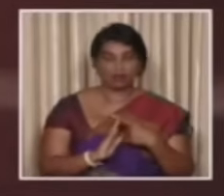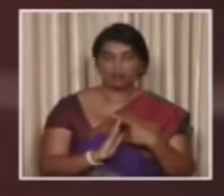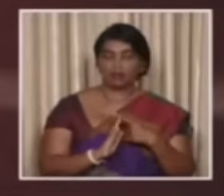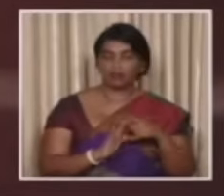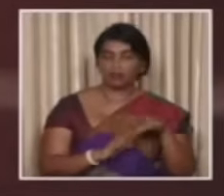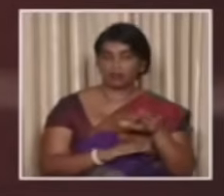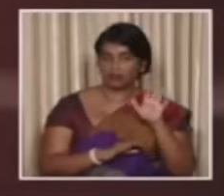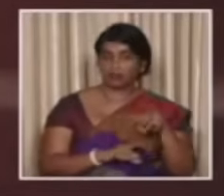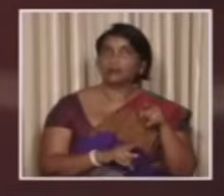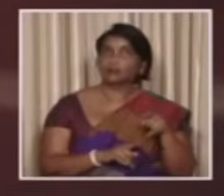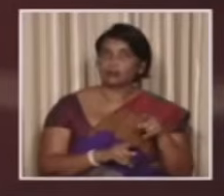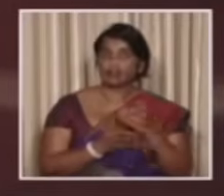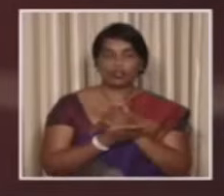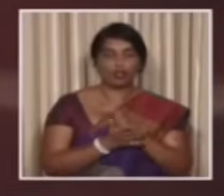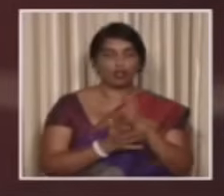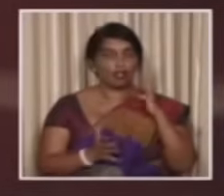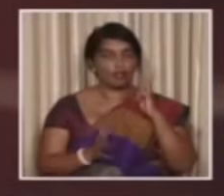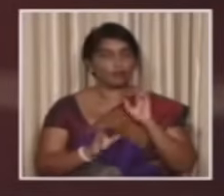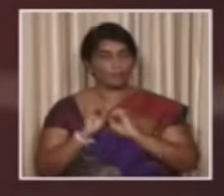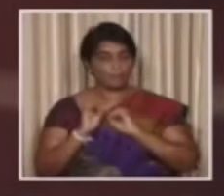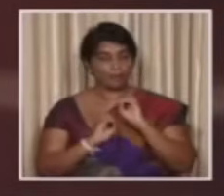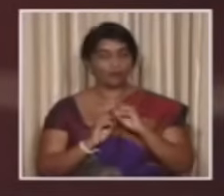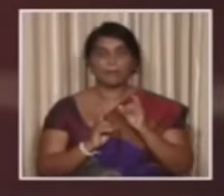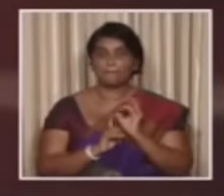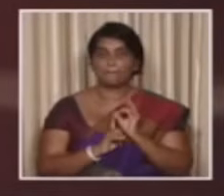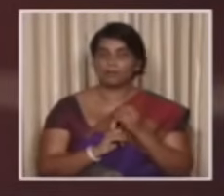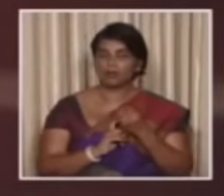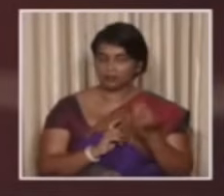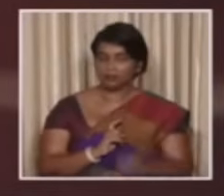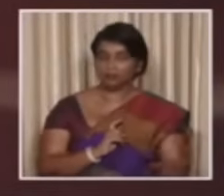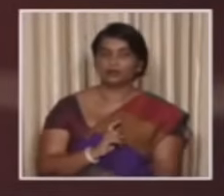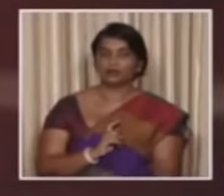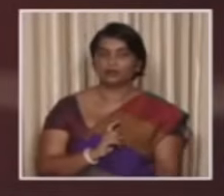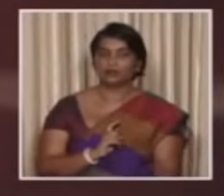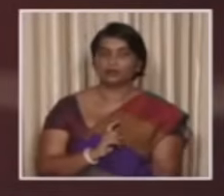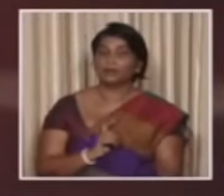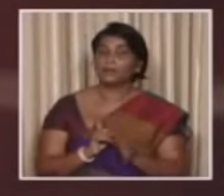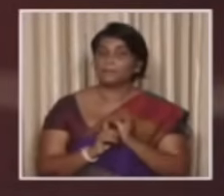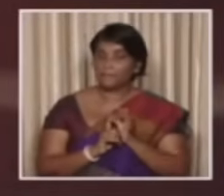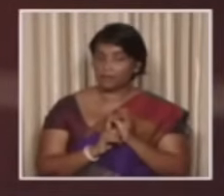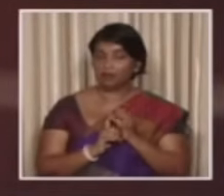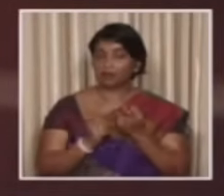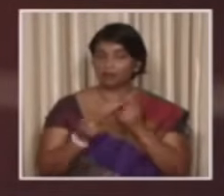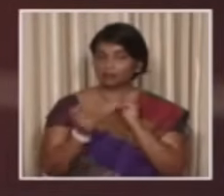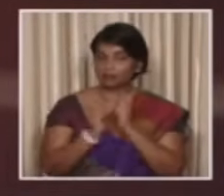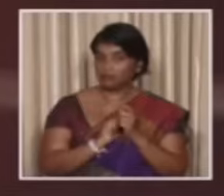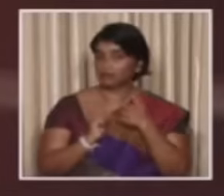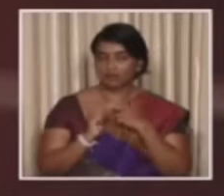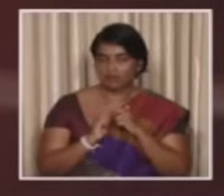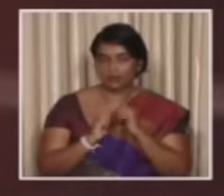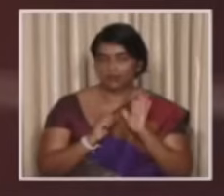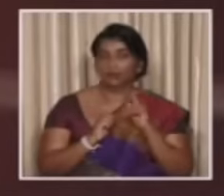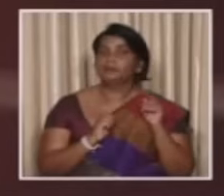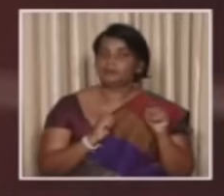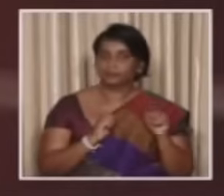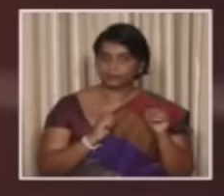ලිමිටඩ්. ඒකේ කොටස් 90% පෞද්ගලීකරණය කරා. ඒක පෞද්ගලීකරණය කරපිලවඳ ගැටලුවක් නෙමෙයි මම කතා